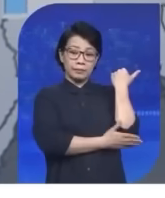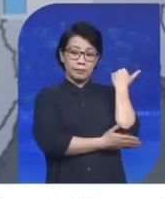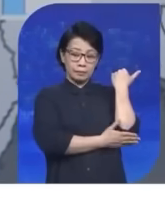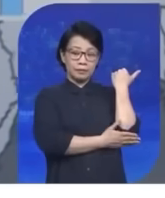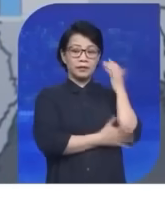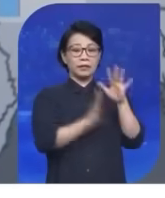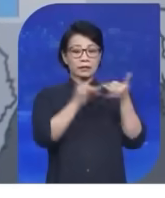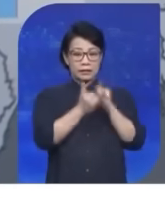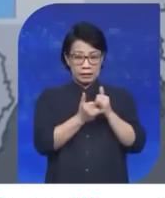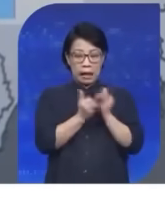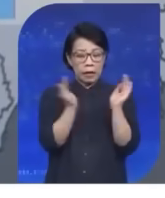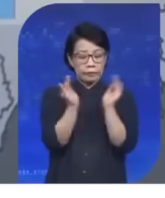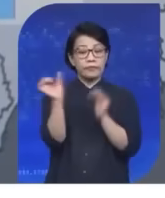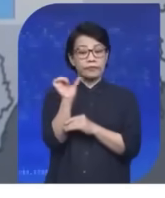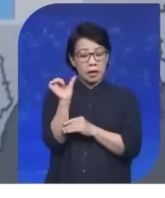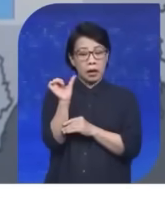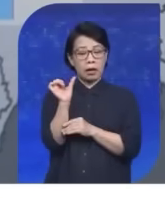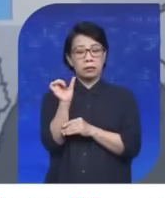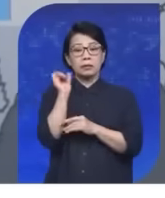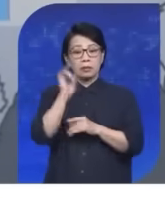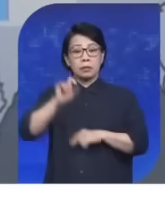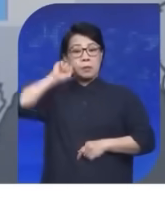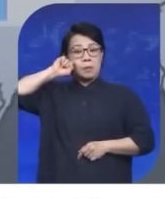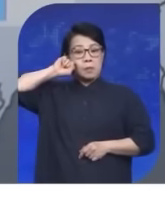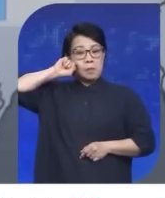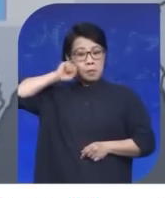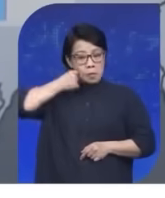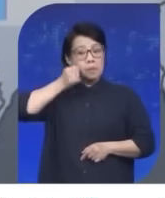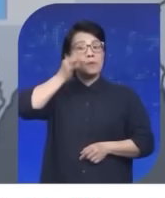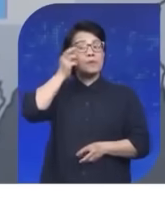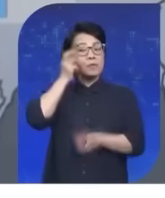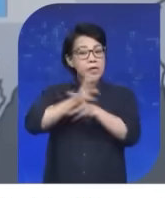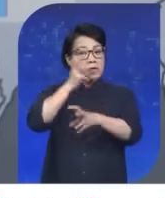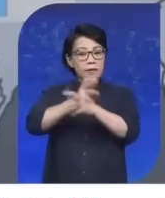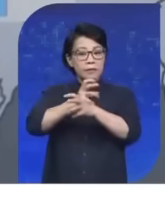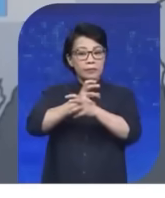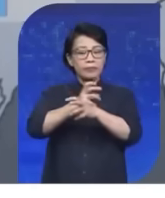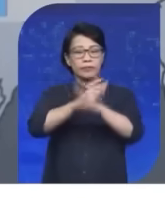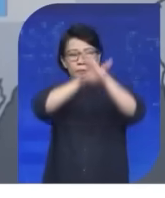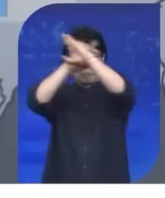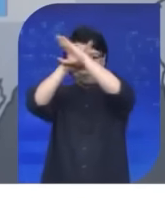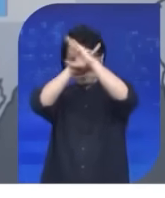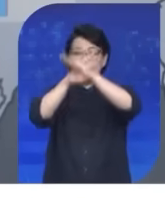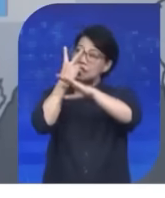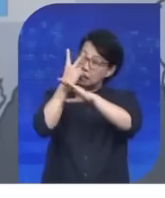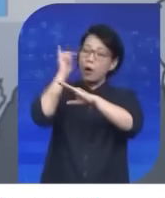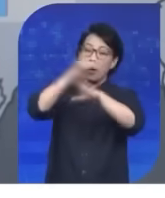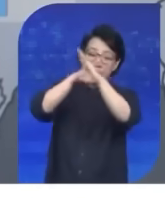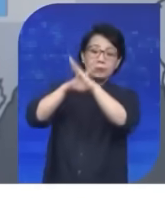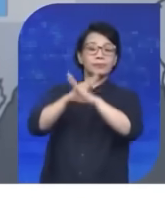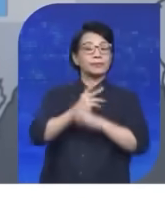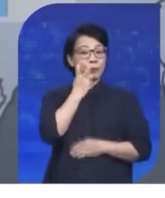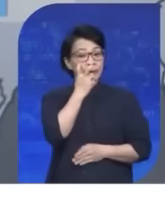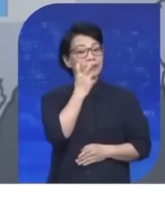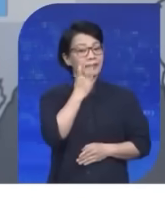xảy ra trên một diện hẹp thôi nhưng mà lại có sức tàn phá lớn. Thế nên là quý vị nên nhanh chóng tìm những nơi tránh trú thật là kiên cố khi thấy cơn dông mạnh kéo đến.